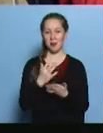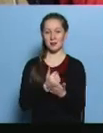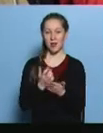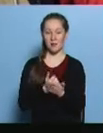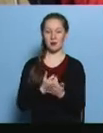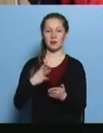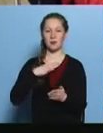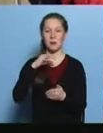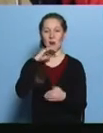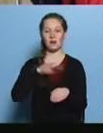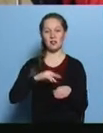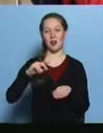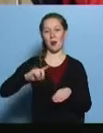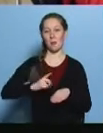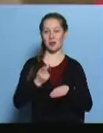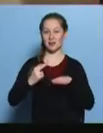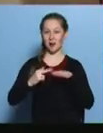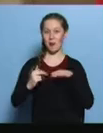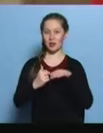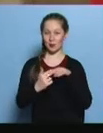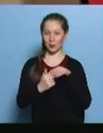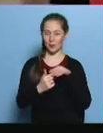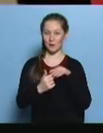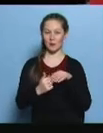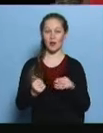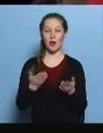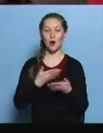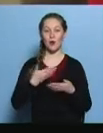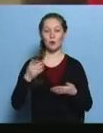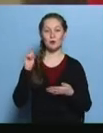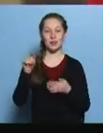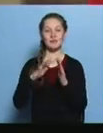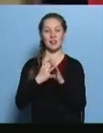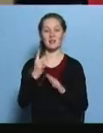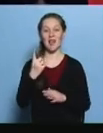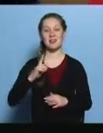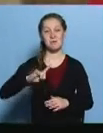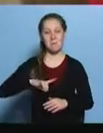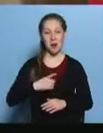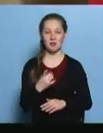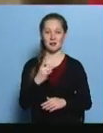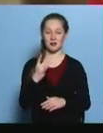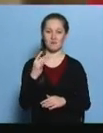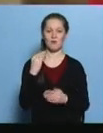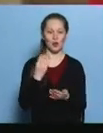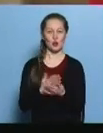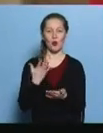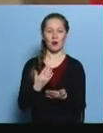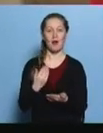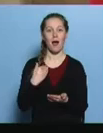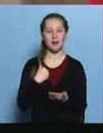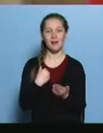стать профессиональным мастером маникюра. В деревне у нас мастер один и дорого берет, а я для